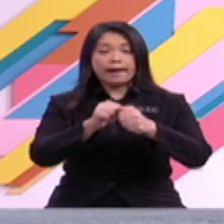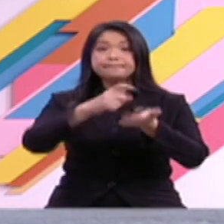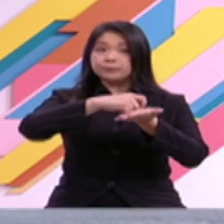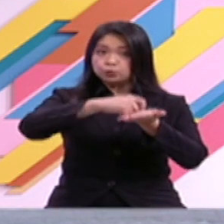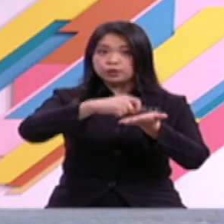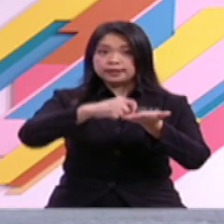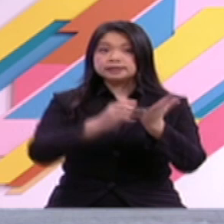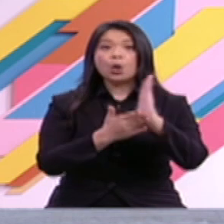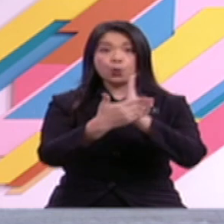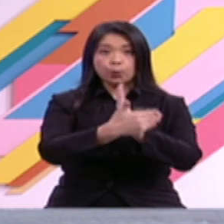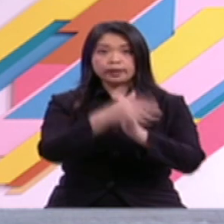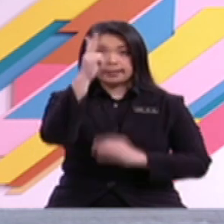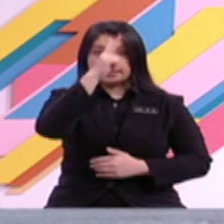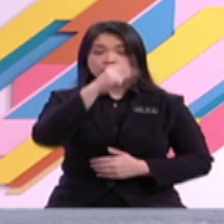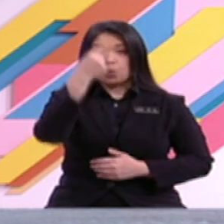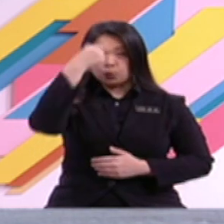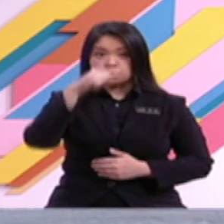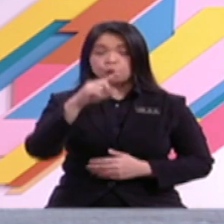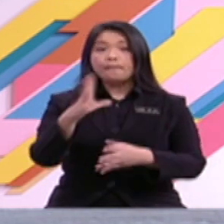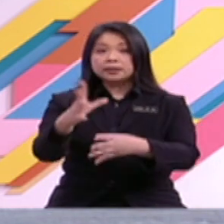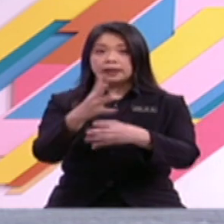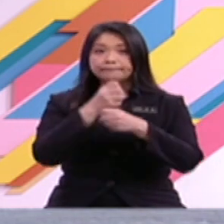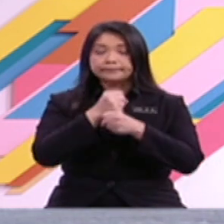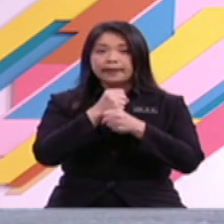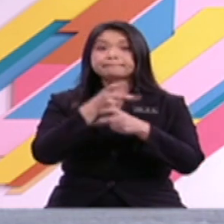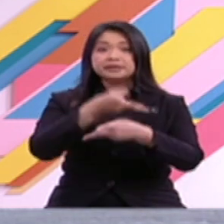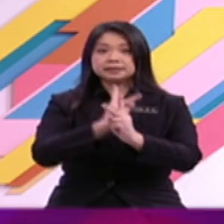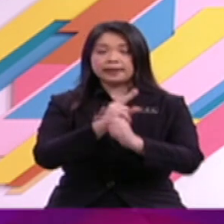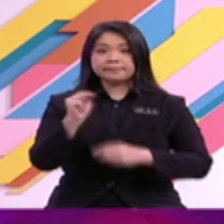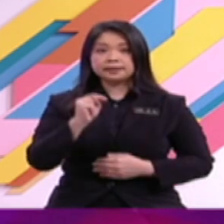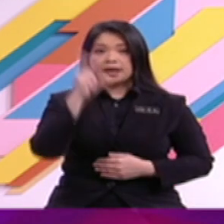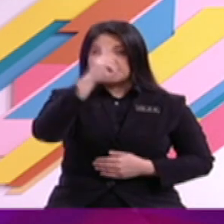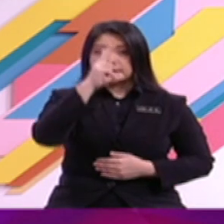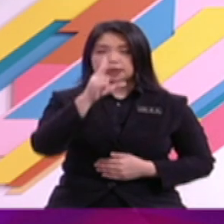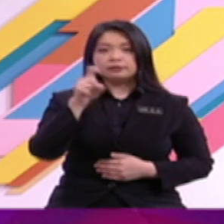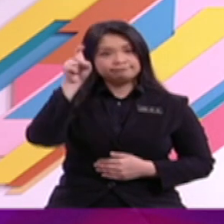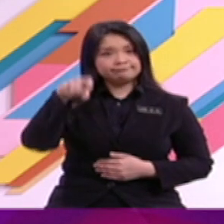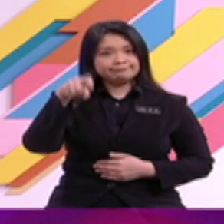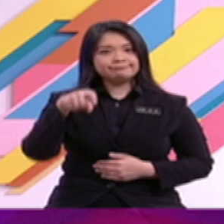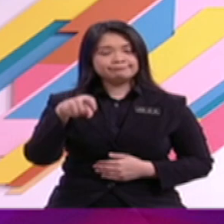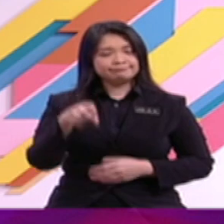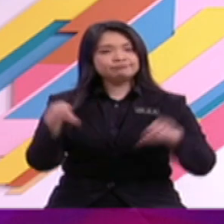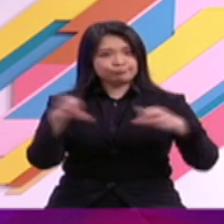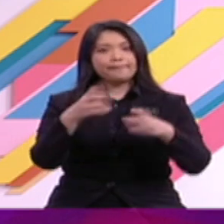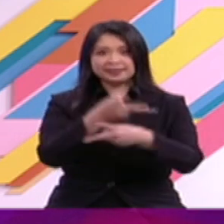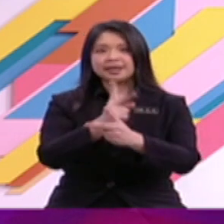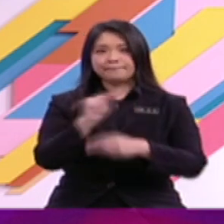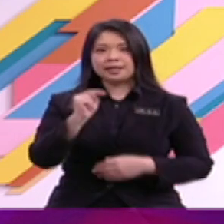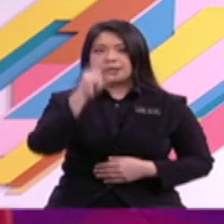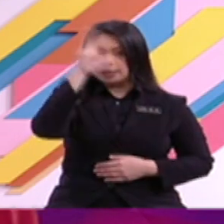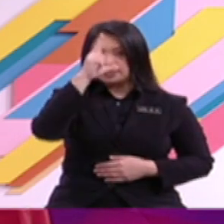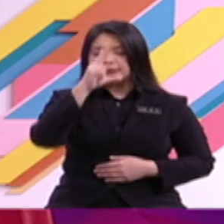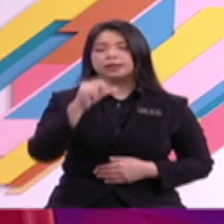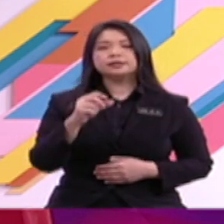oleh kerajaan untuk memperoleh pinjaman kerajaan pun perlu batin chamay kadang